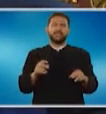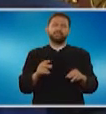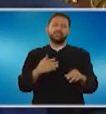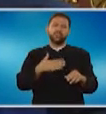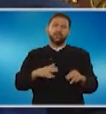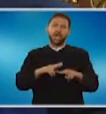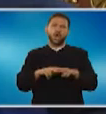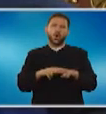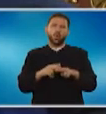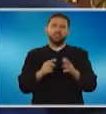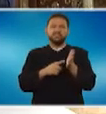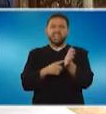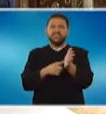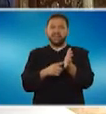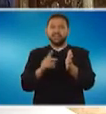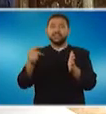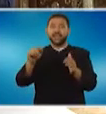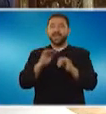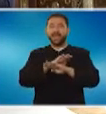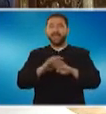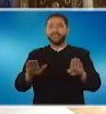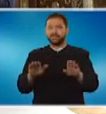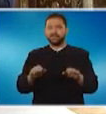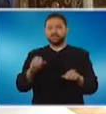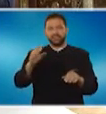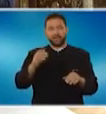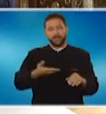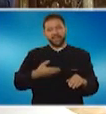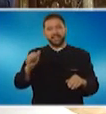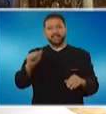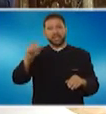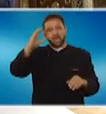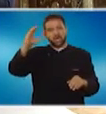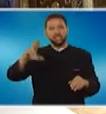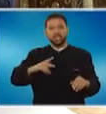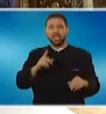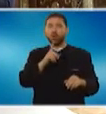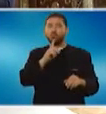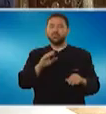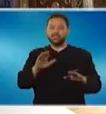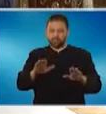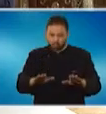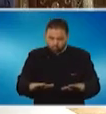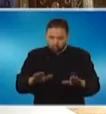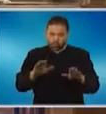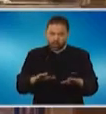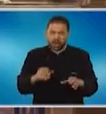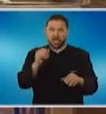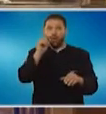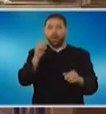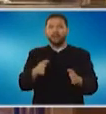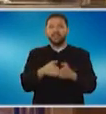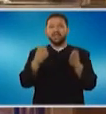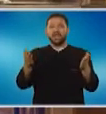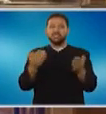sună, și cam atât. Creștinii erau numiți de către musulmani, în anumite scrieri, oamenii cărții, poate din